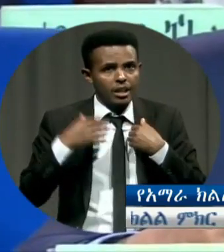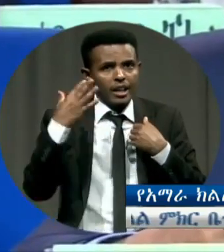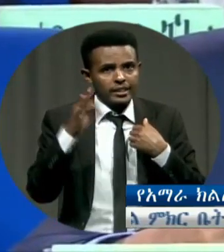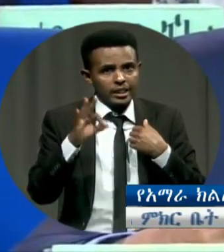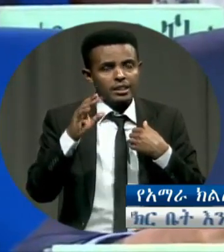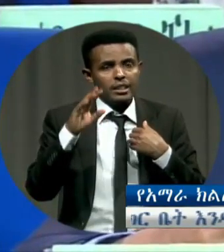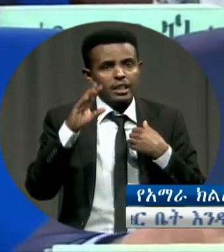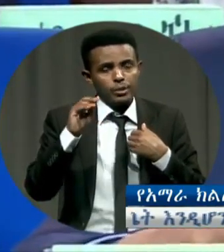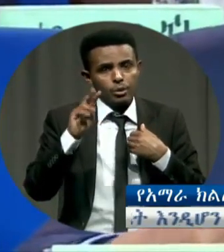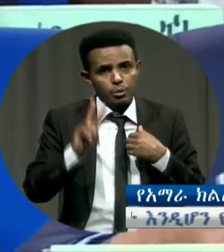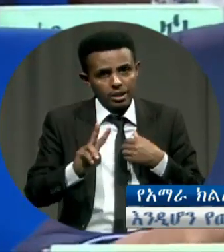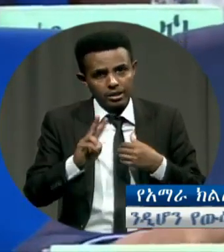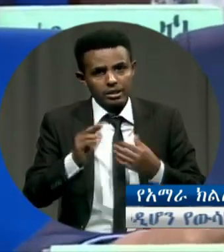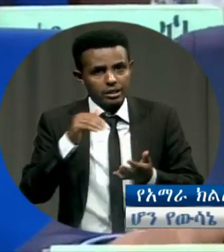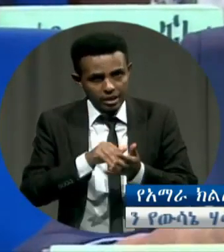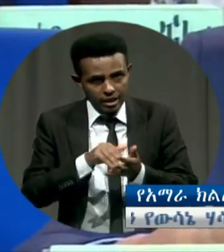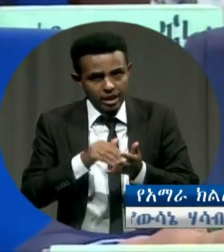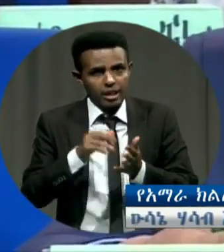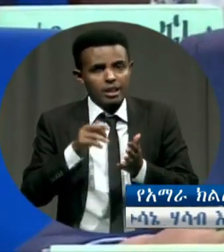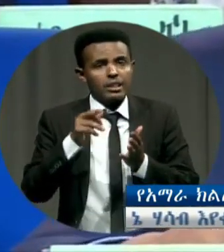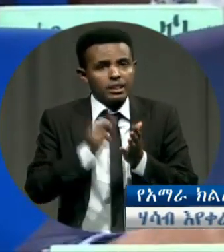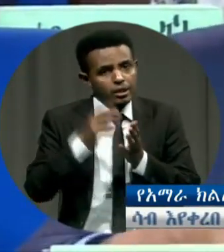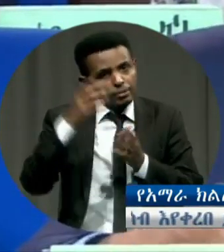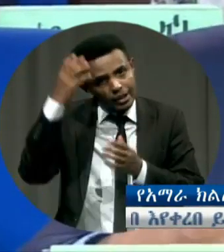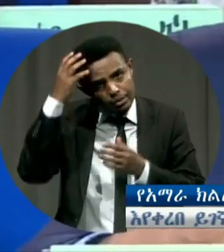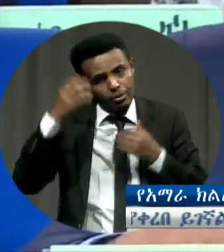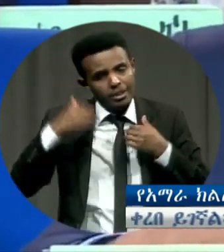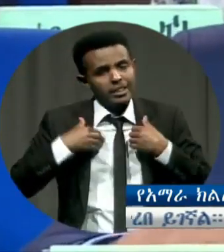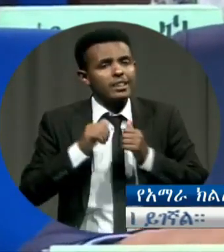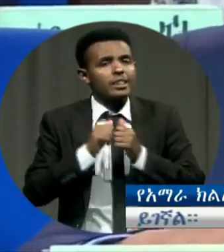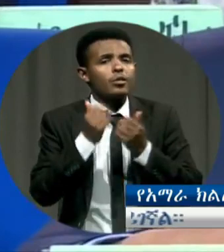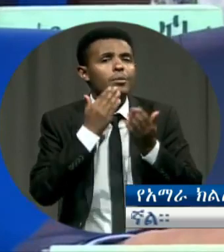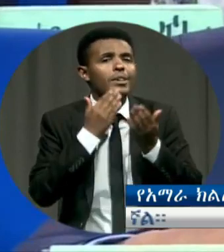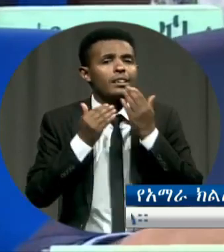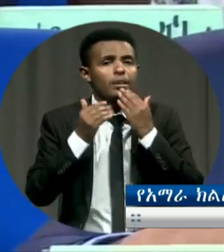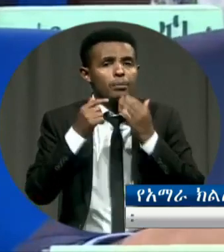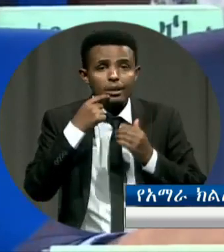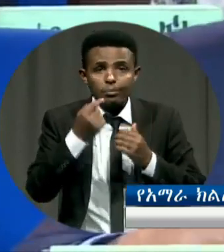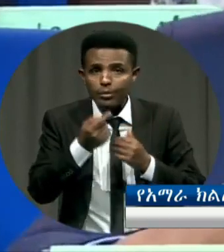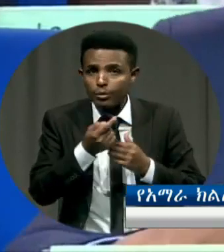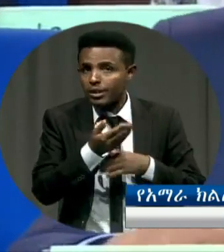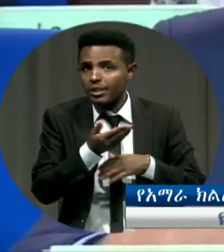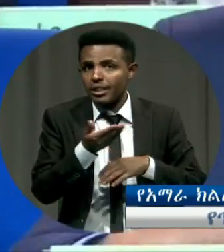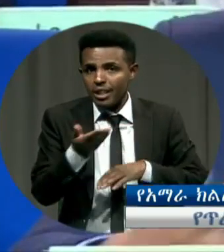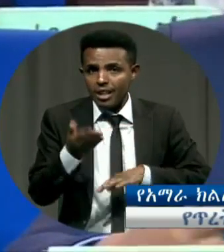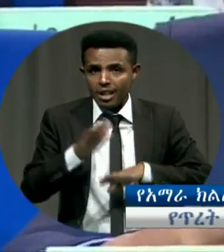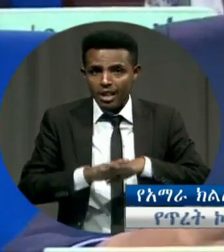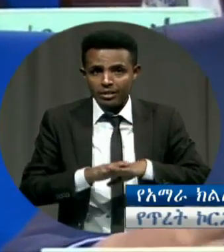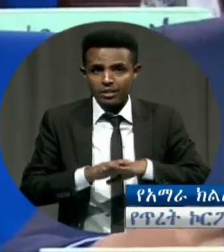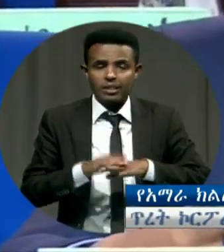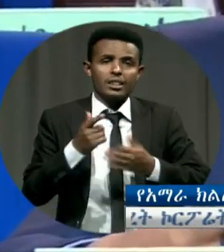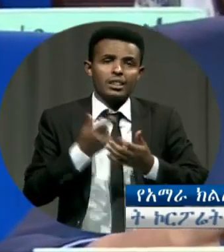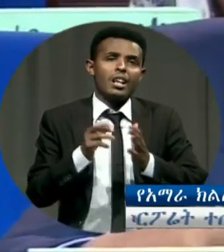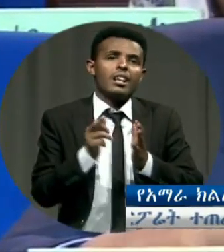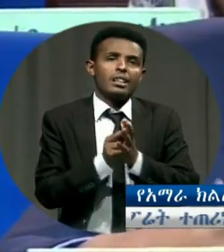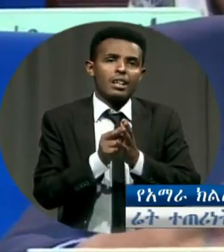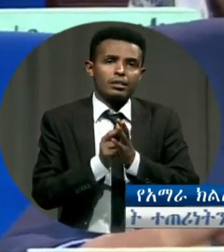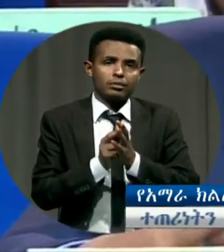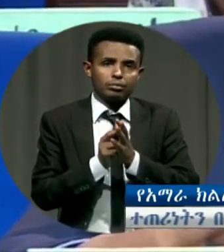1952 የወጣው ኤንድ ህገ መንግስቱ አለ፣ እንዴት ነው የሚጣጣመው በሚሉት ጉዳዮች ላይ ይሄ ሌጋል ባክግራውንዳችን ማለት